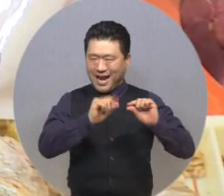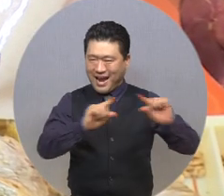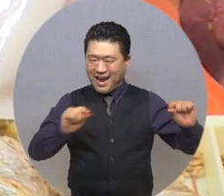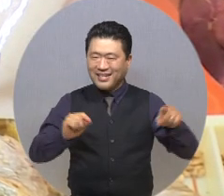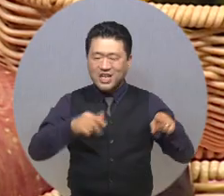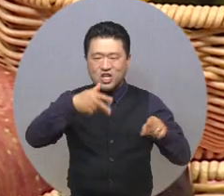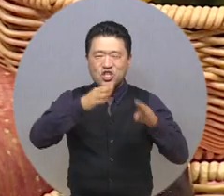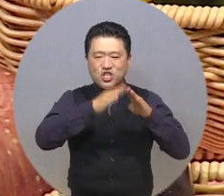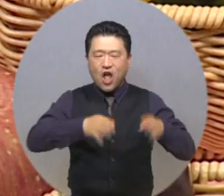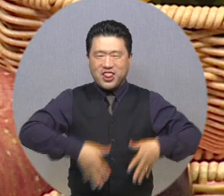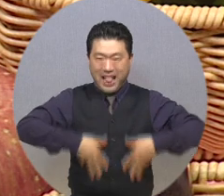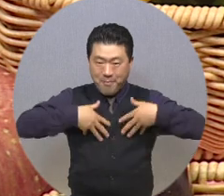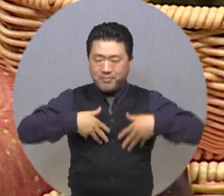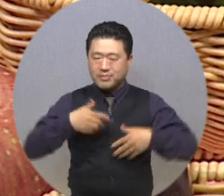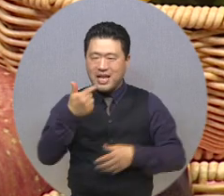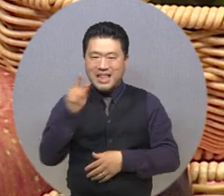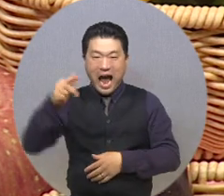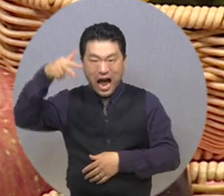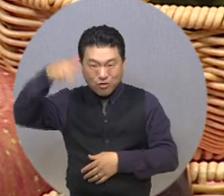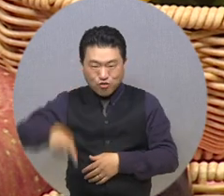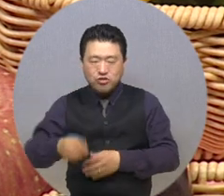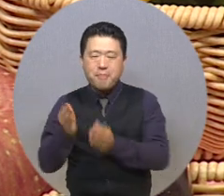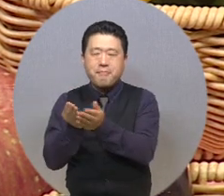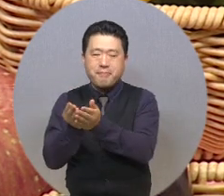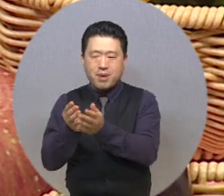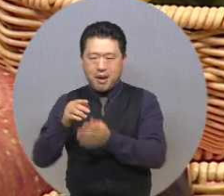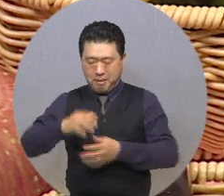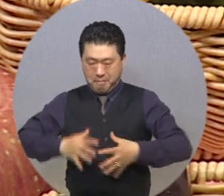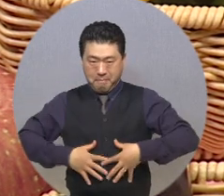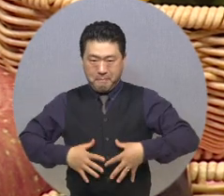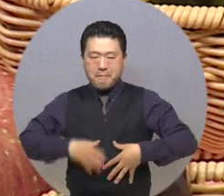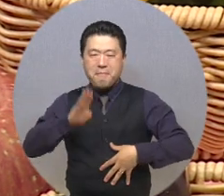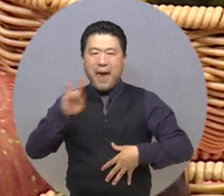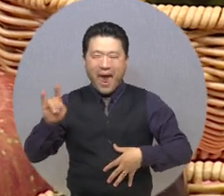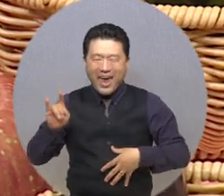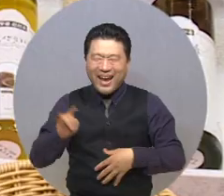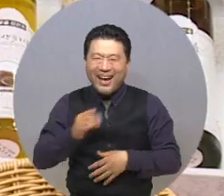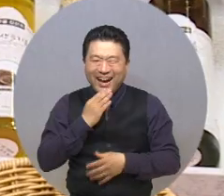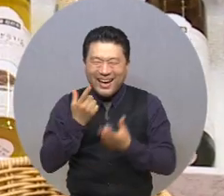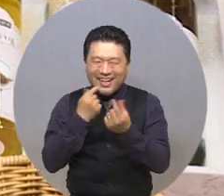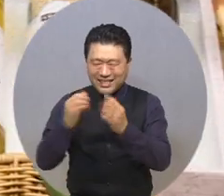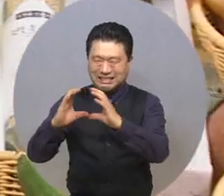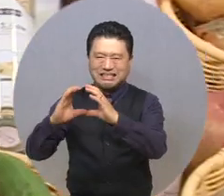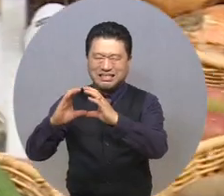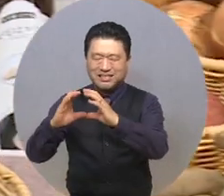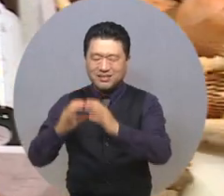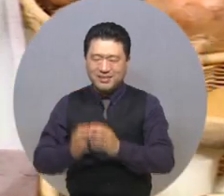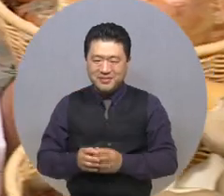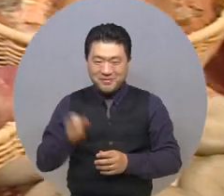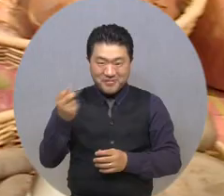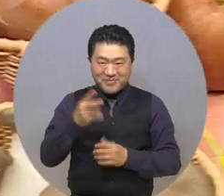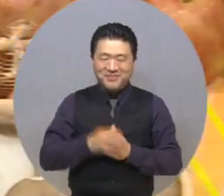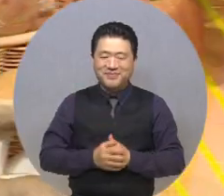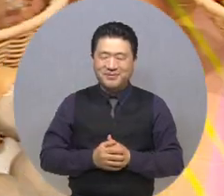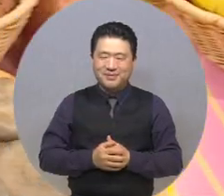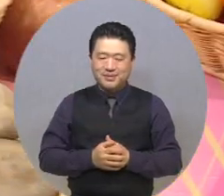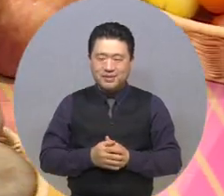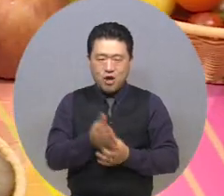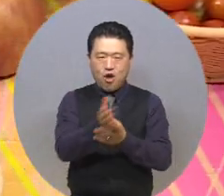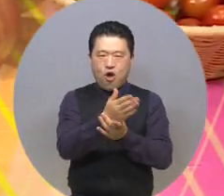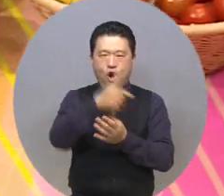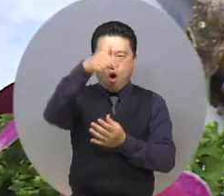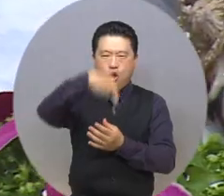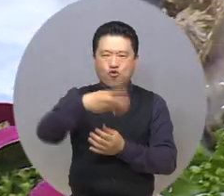새청무, 나주의 배, 배. 그 다음에 장성의 사과, 그 다음에 수산물로는 영광의